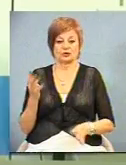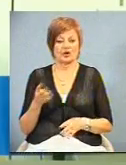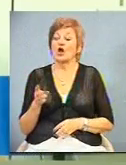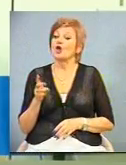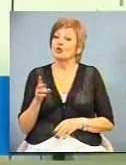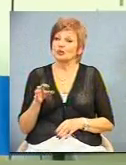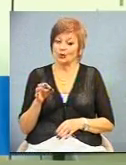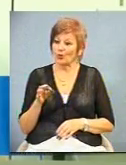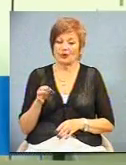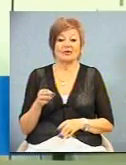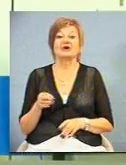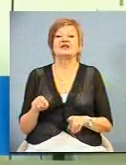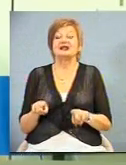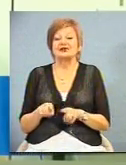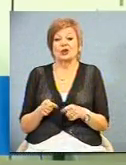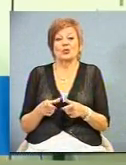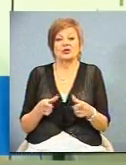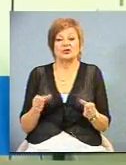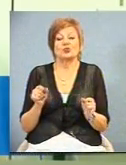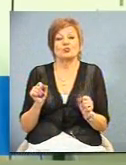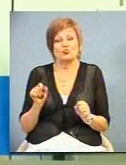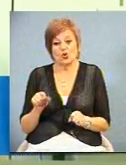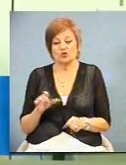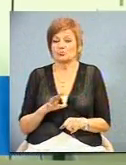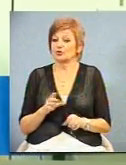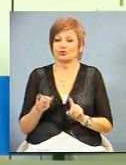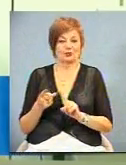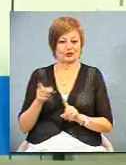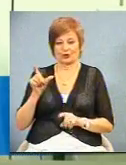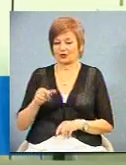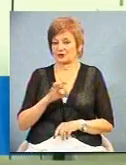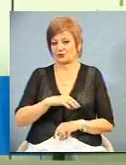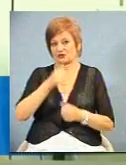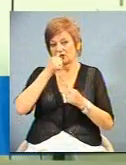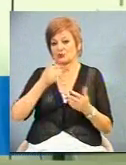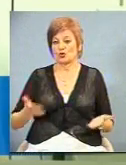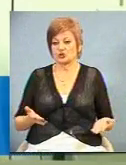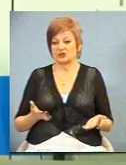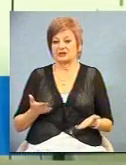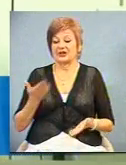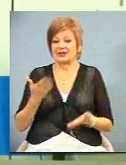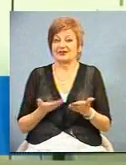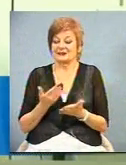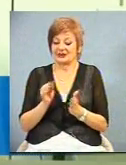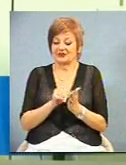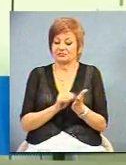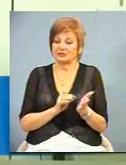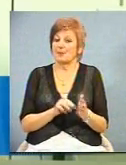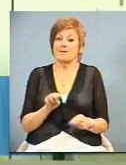талон, ну, теоретически возможно, но воспользоваться второй человек им не сможет, потому что если данные паспорта не